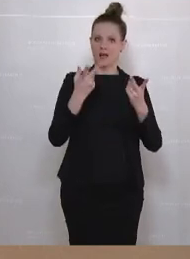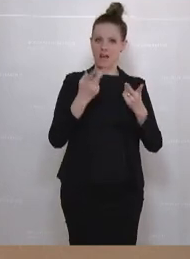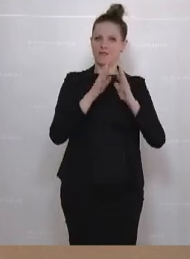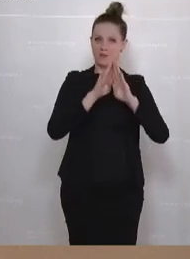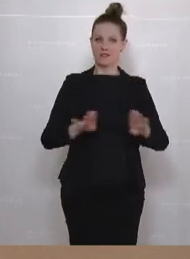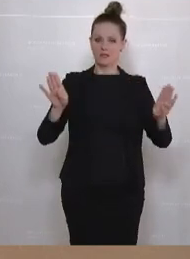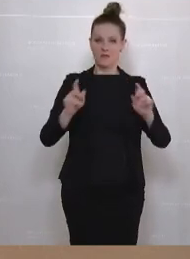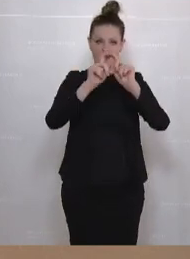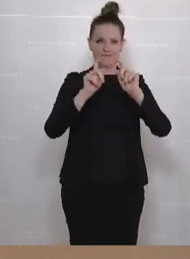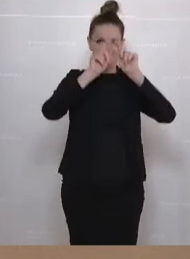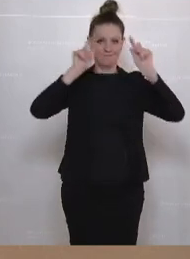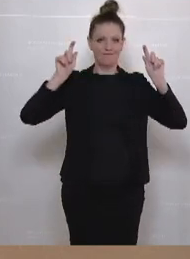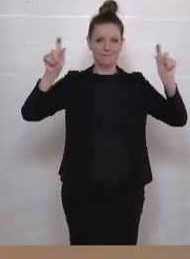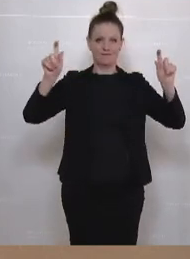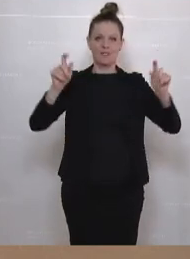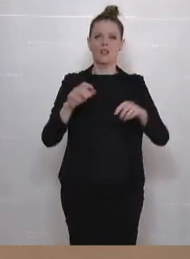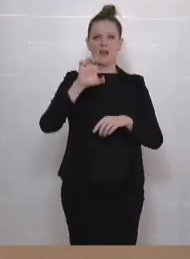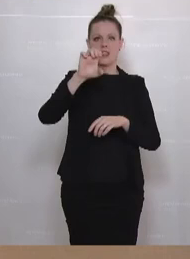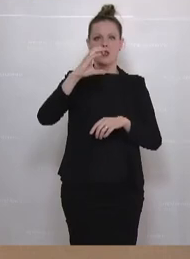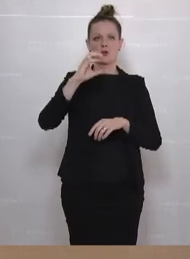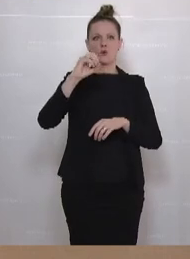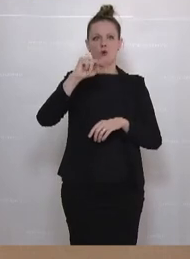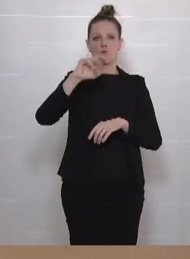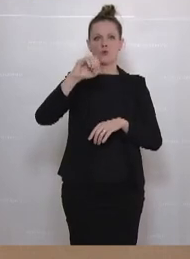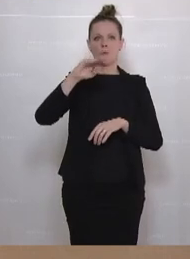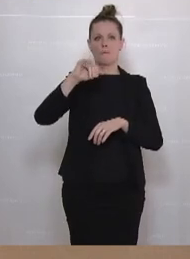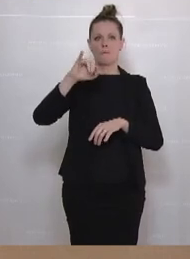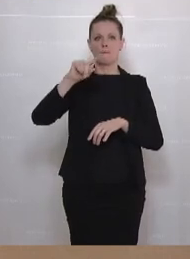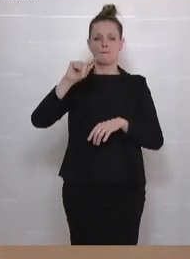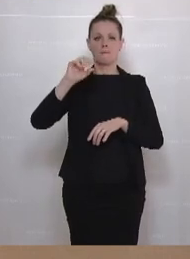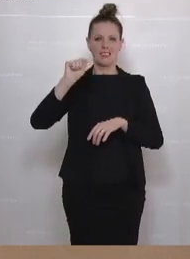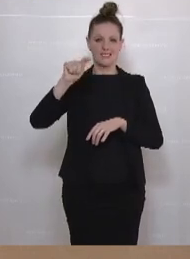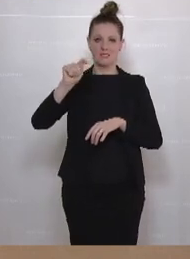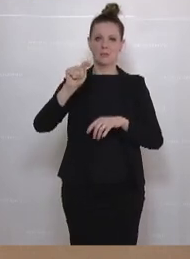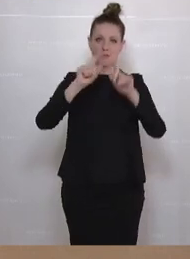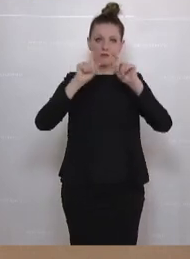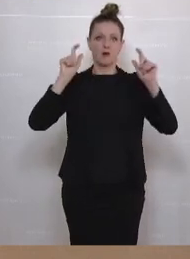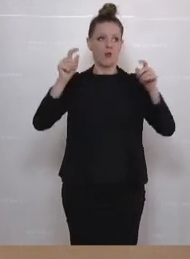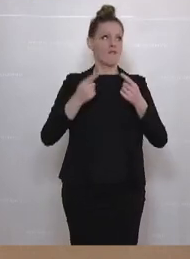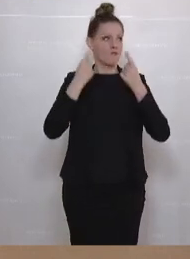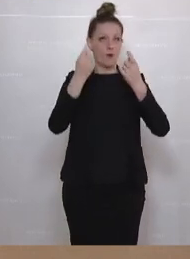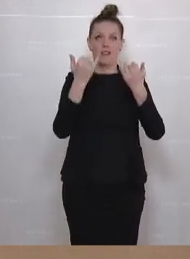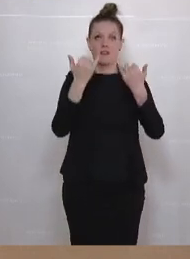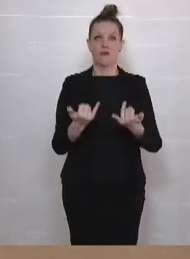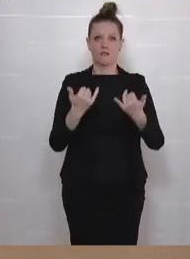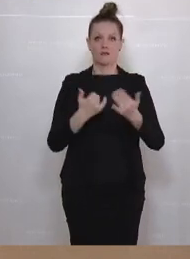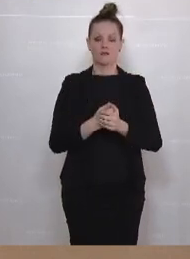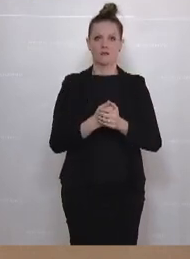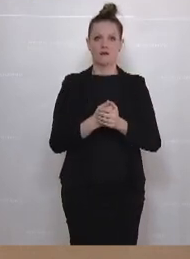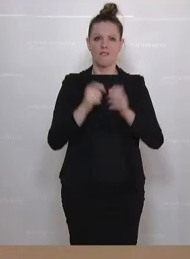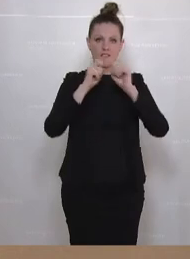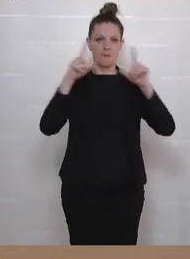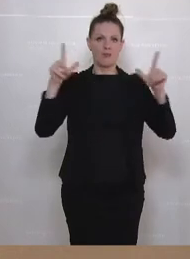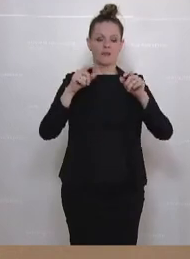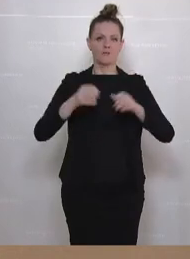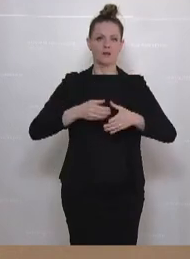Headline, die Titelseite vom Economist mit einem Atompilz und sagen, who will go next? Also das ist ein Thema, das massiv präsent ist, und ich